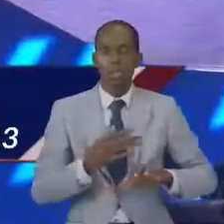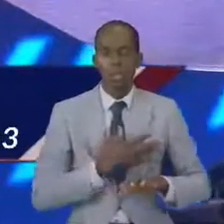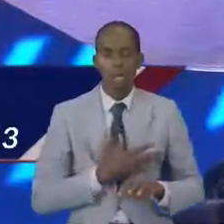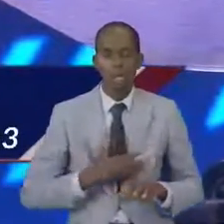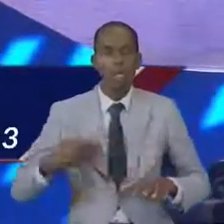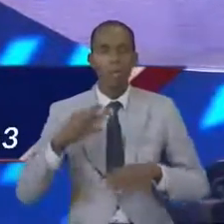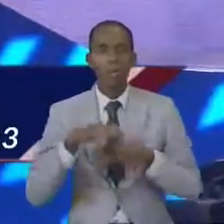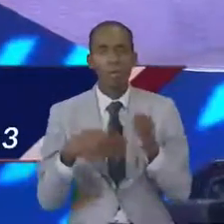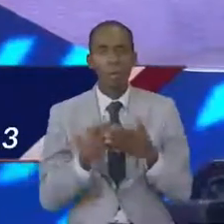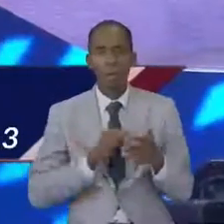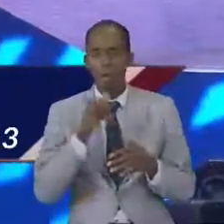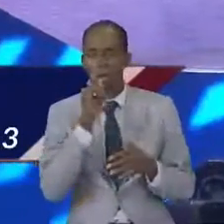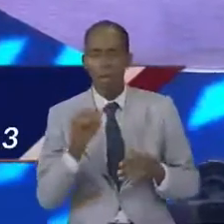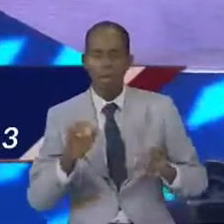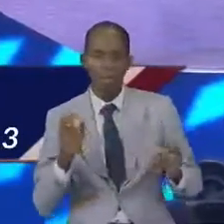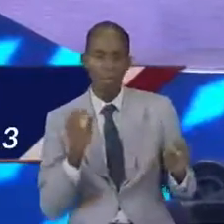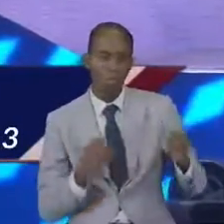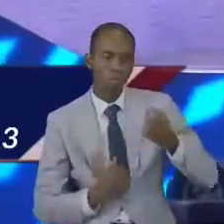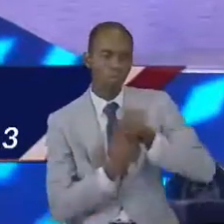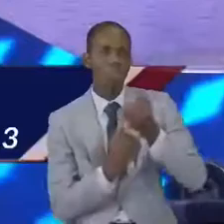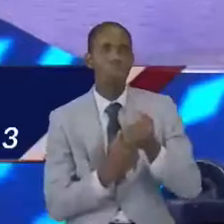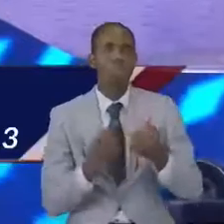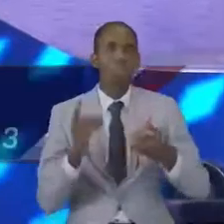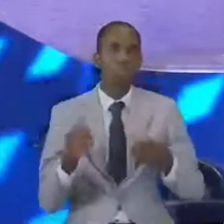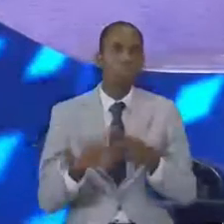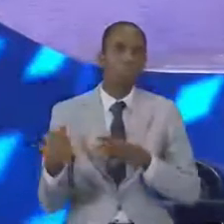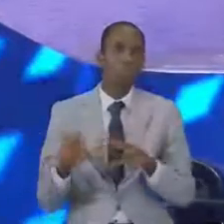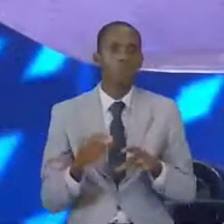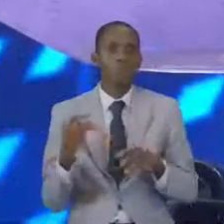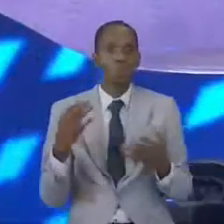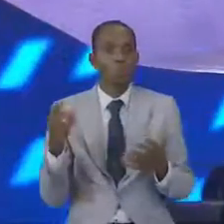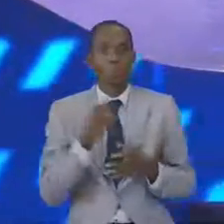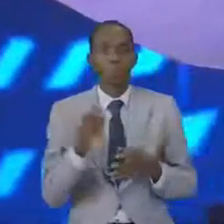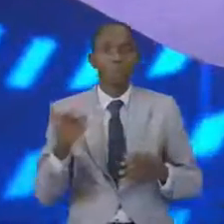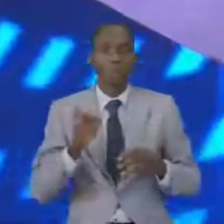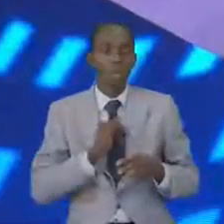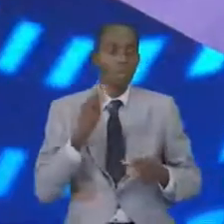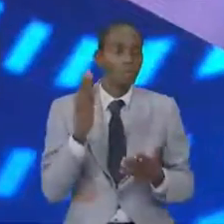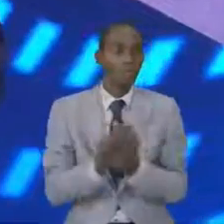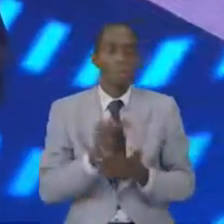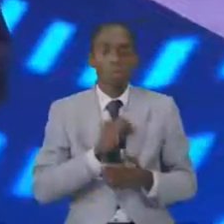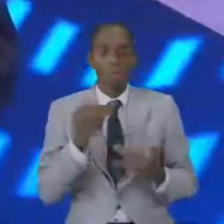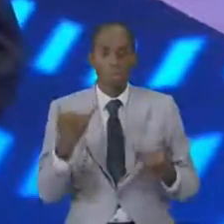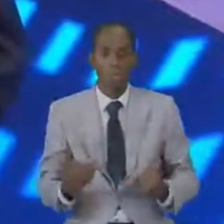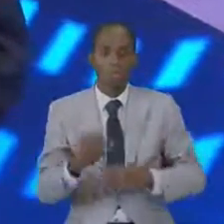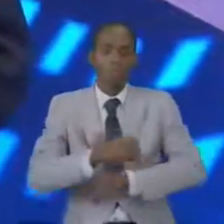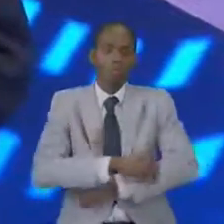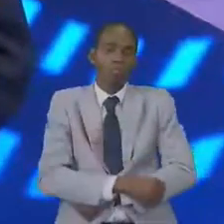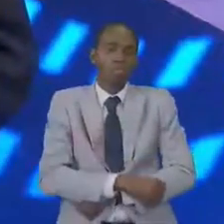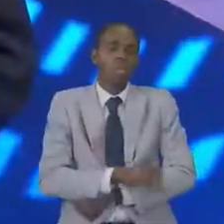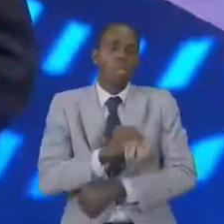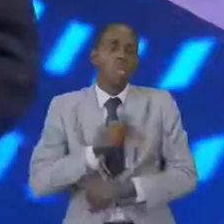pour contribuer au groupe de la je vais arrêter maintenant comme une reconnaisse pas là-bas de ce que veut je croisais les bras